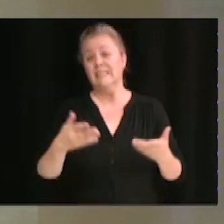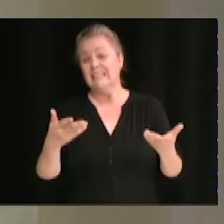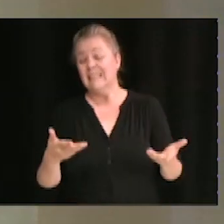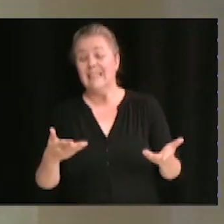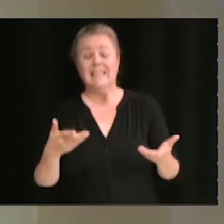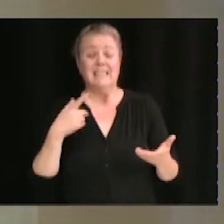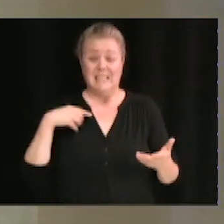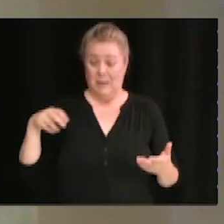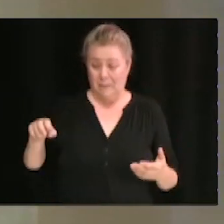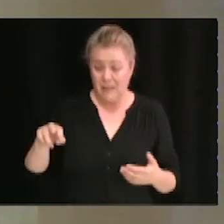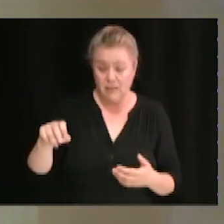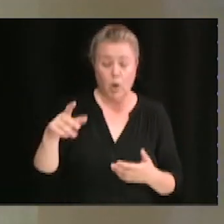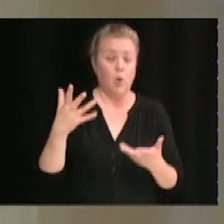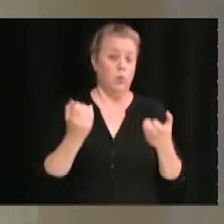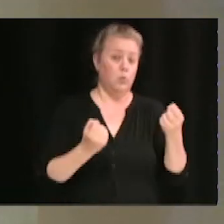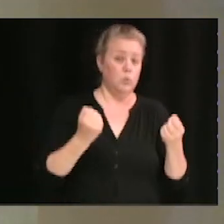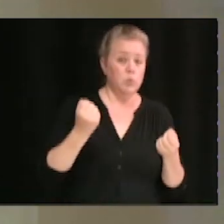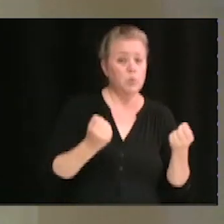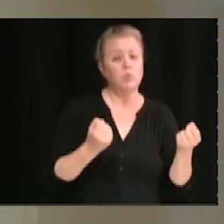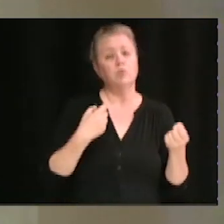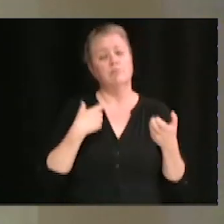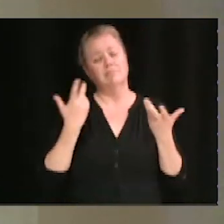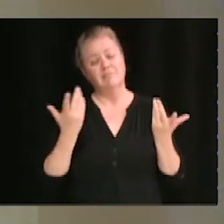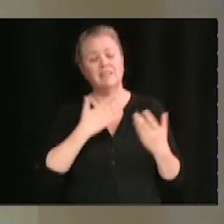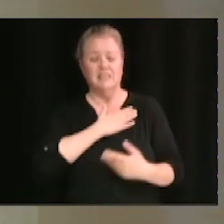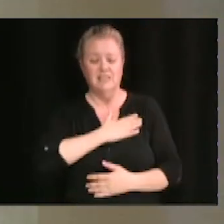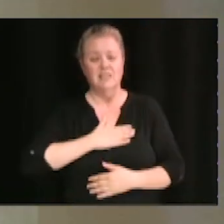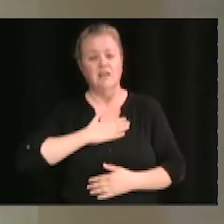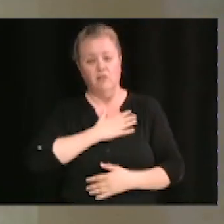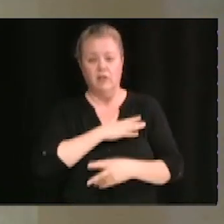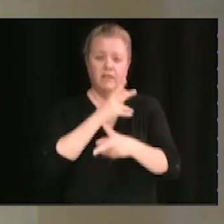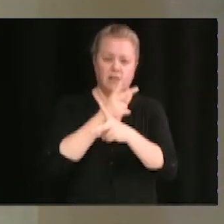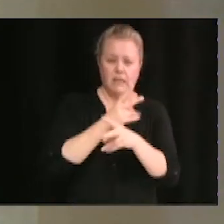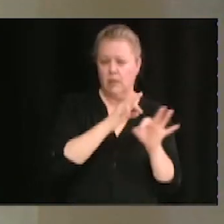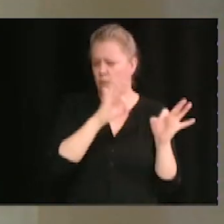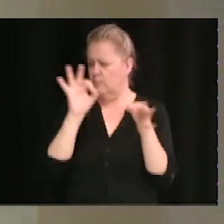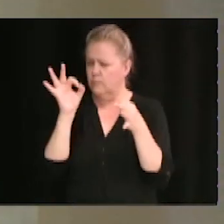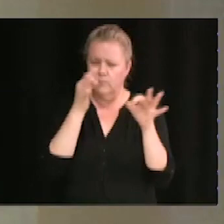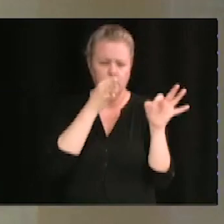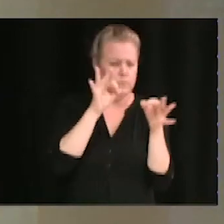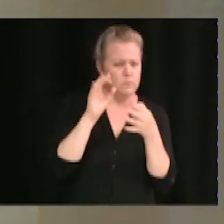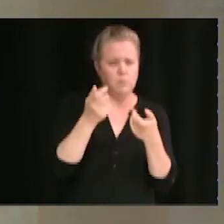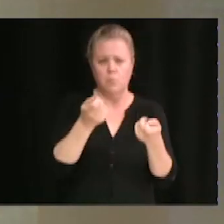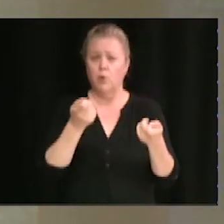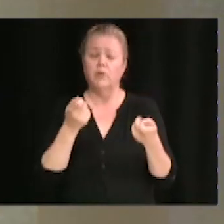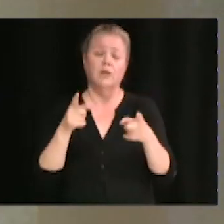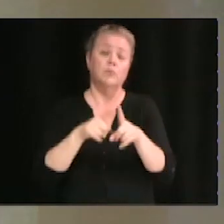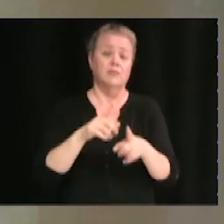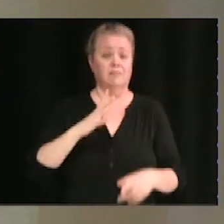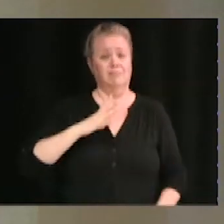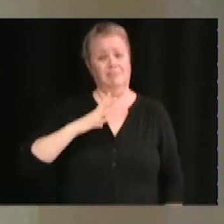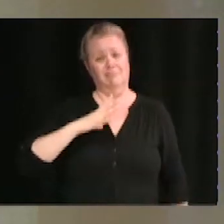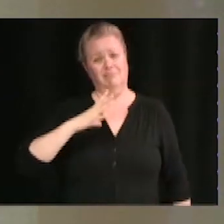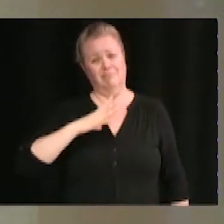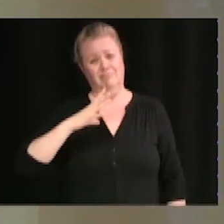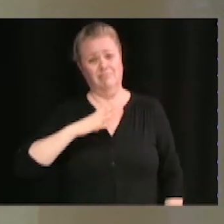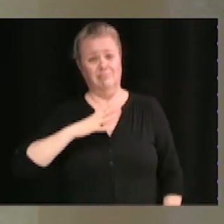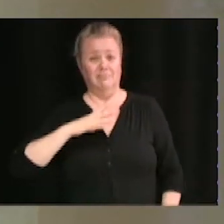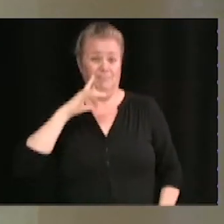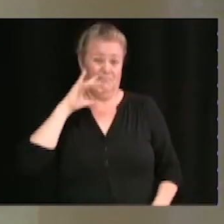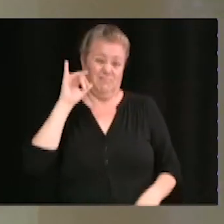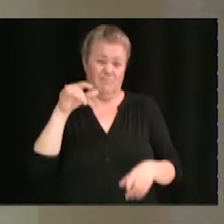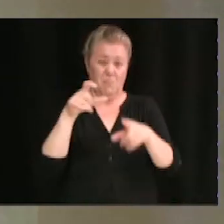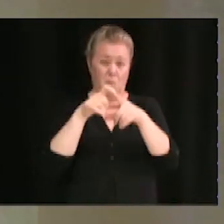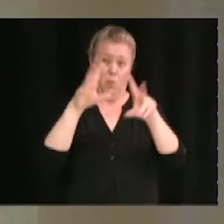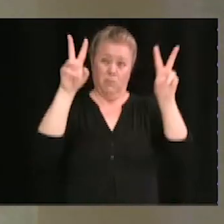piéton ou automobiliste, bien sûr, on vous demande de faire preuve de vigilance, de prudence également, de courtoisie. C'est pour ça qu'on appelle ça partage ton